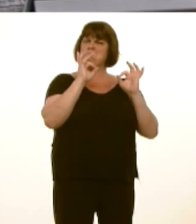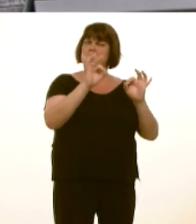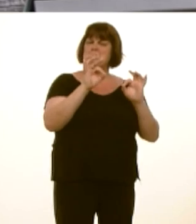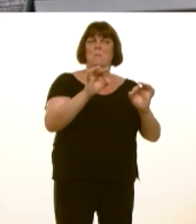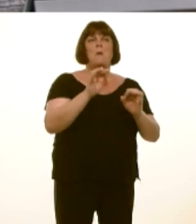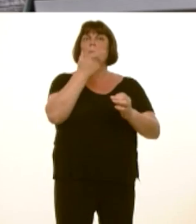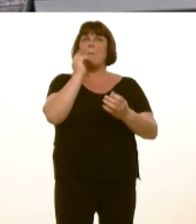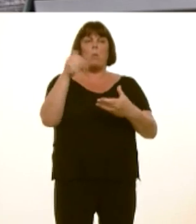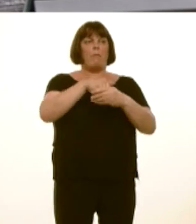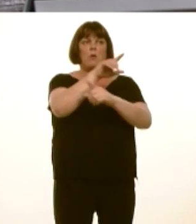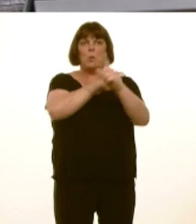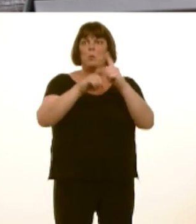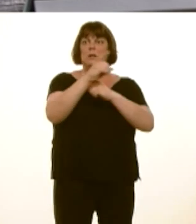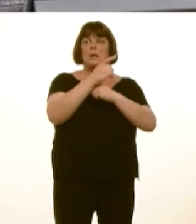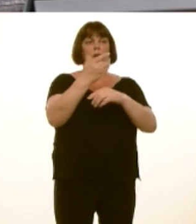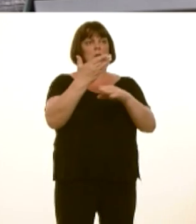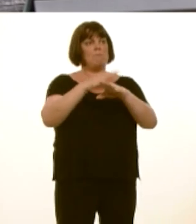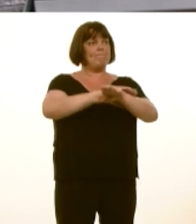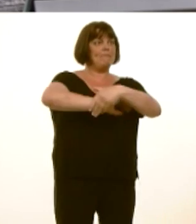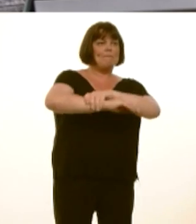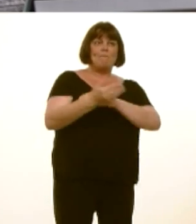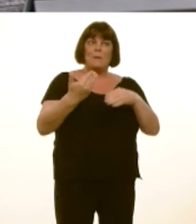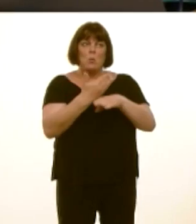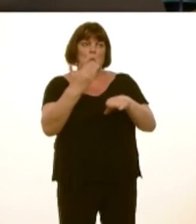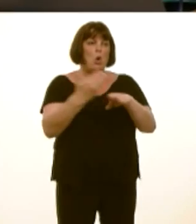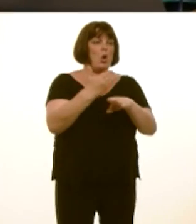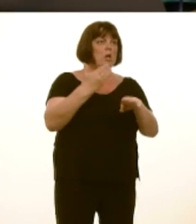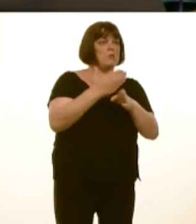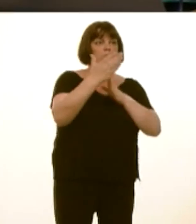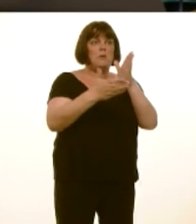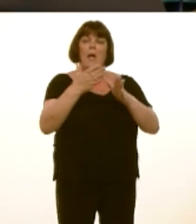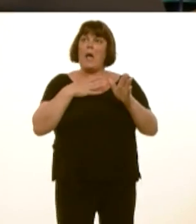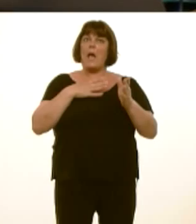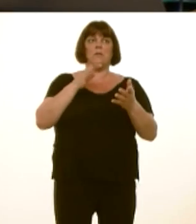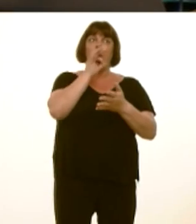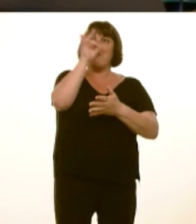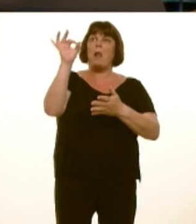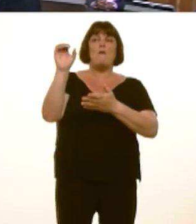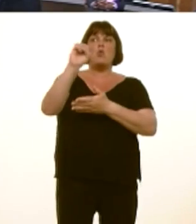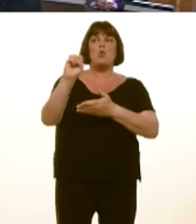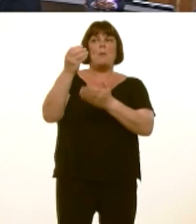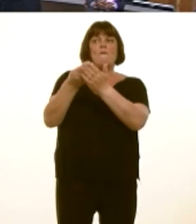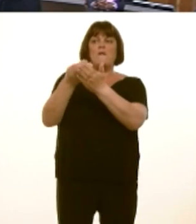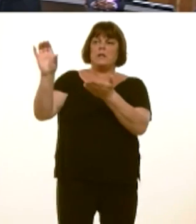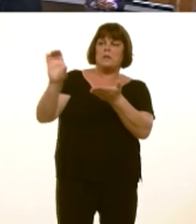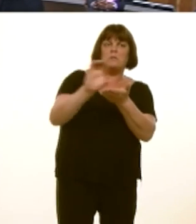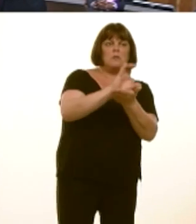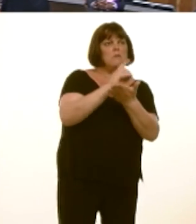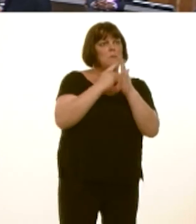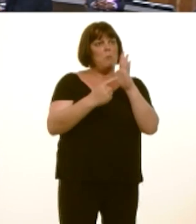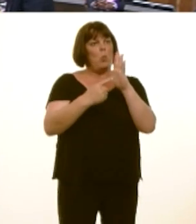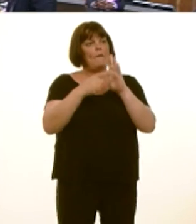Llywodraeth yn gallu cael ar unrhyw peth hefyd yn hanfodol o bwysig i'r prosiect erles wrth gwrs y gymuned